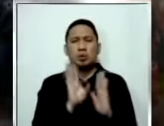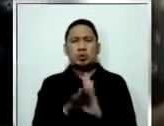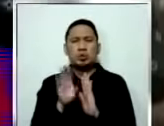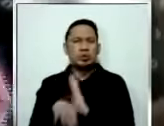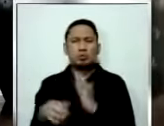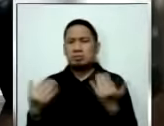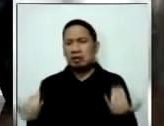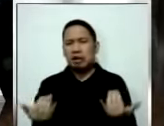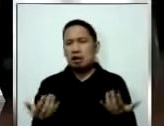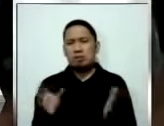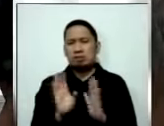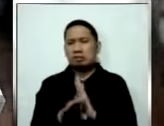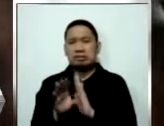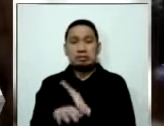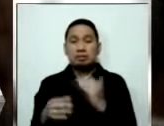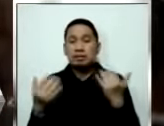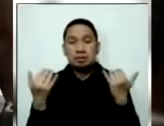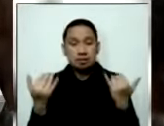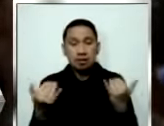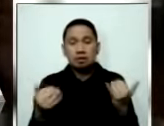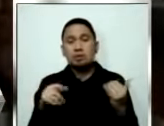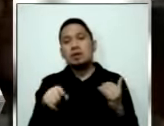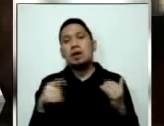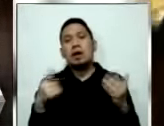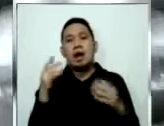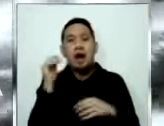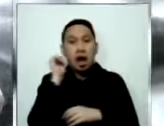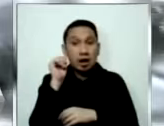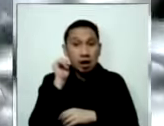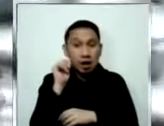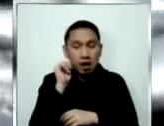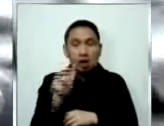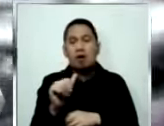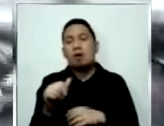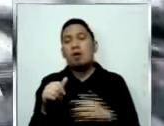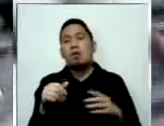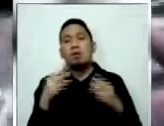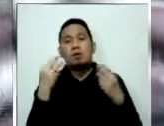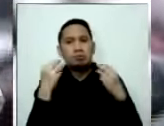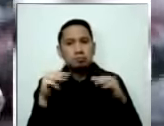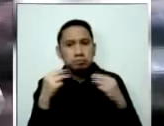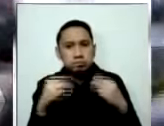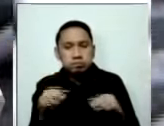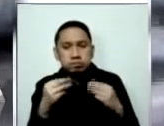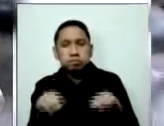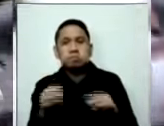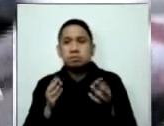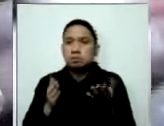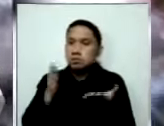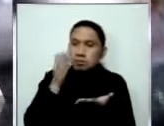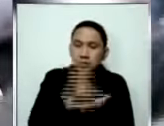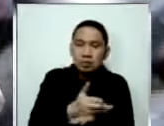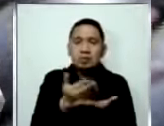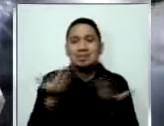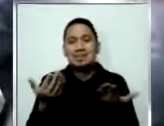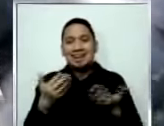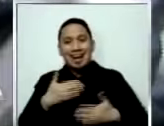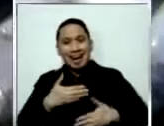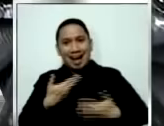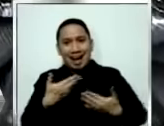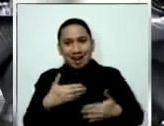mura-mura. Si Chinchin Haron na halos araw-araw na may malengke sa pamilihang bayan ng Puerto Princesa, natutuwa sa napakamurang